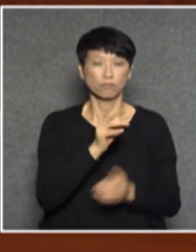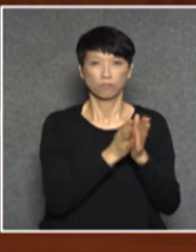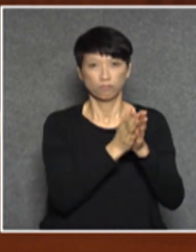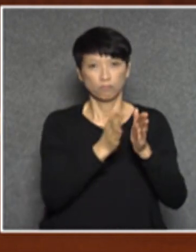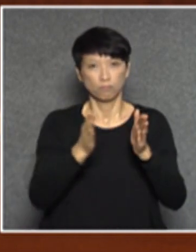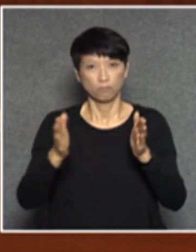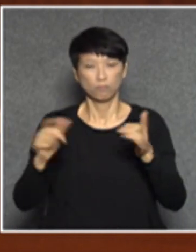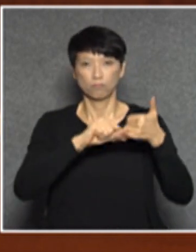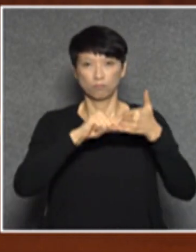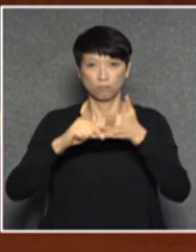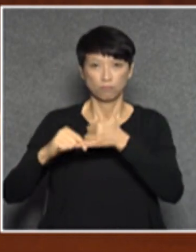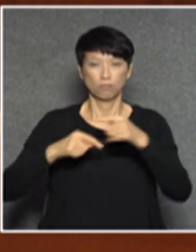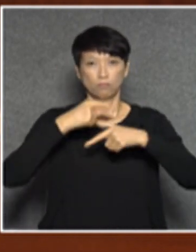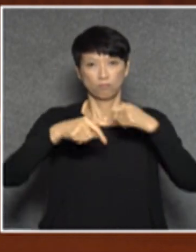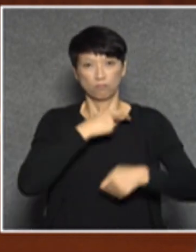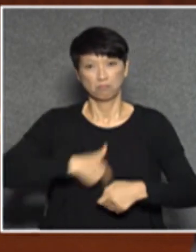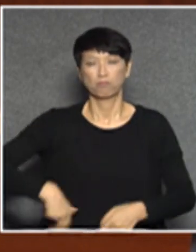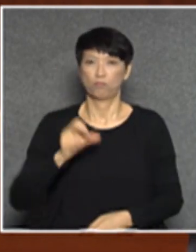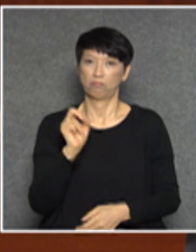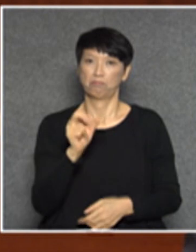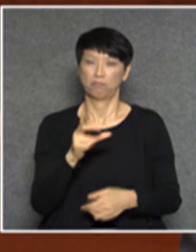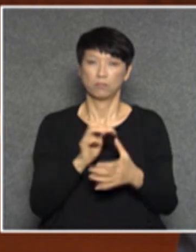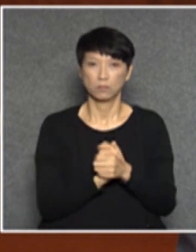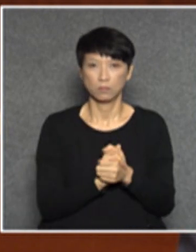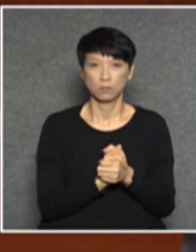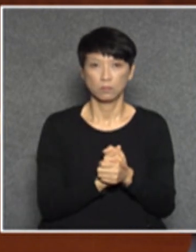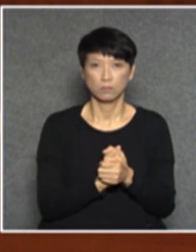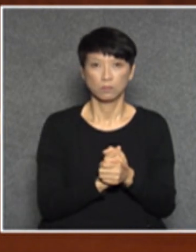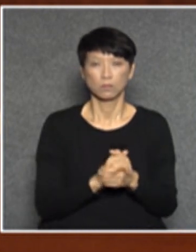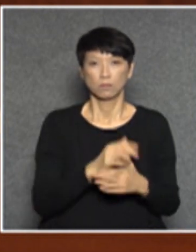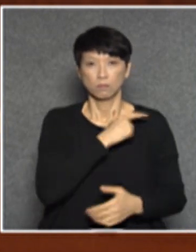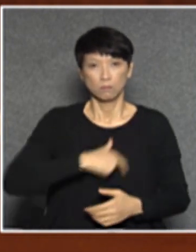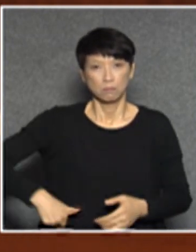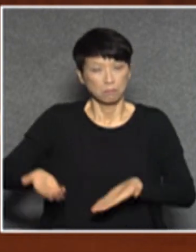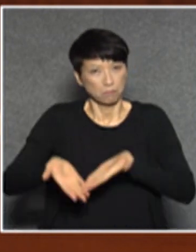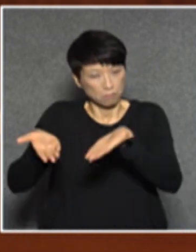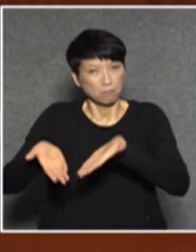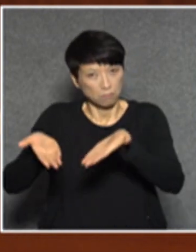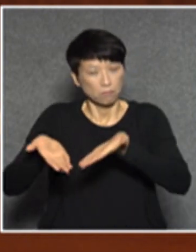議員繼續拉布，姑息拉布的議員繼續姑息拉布。